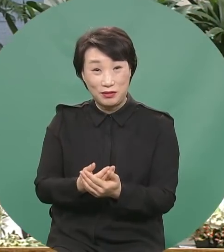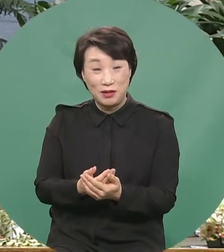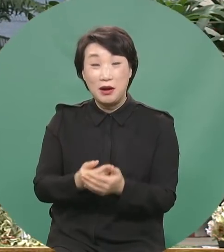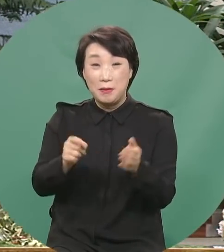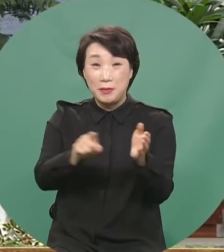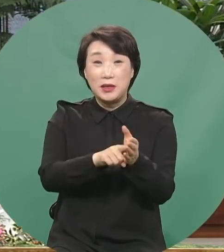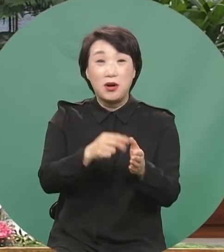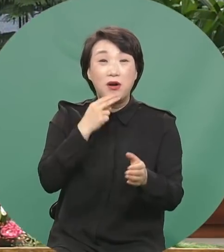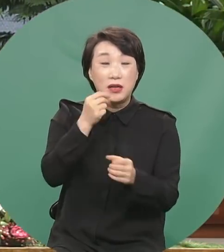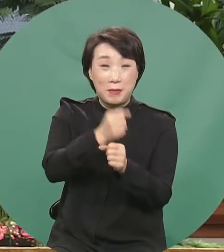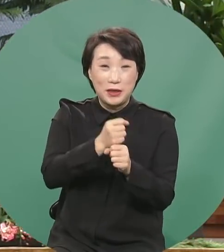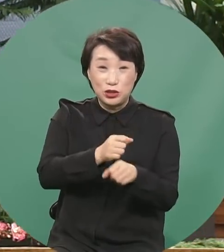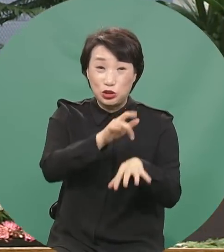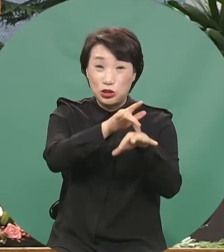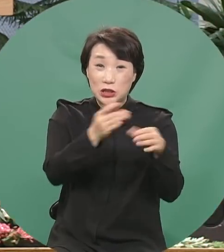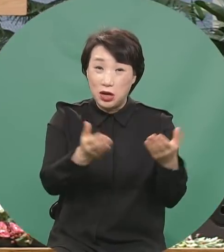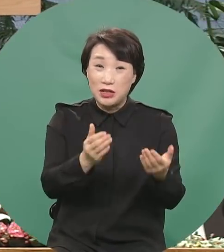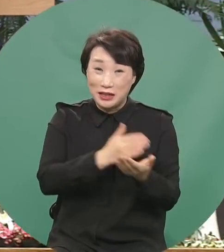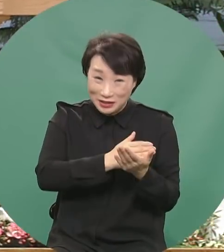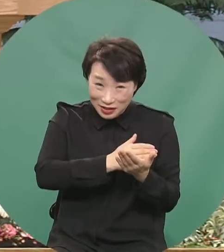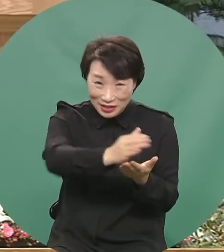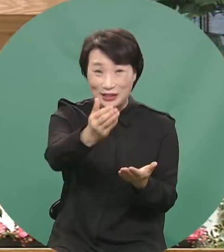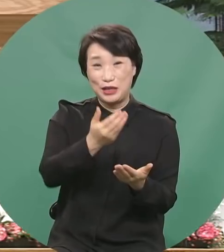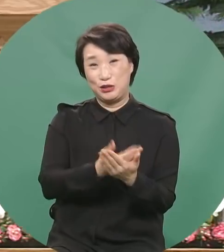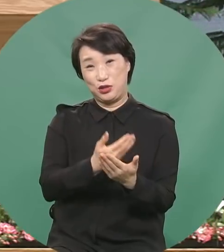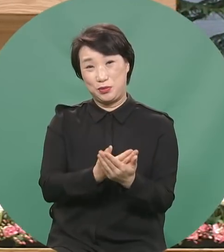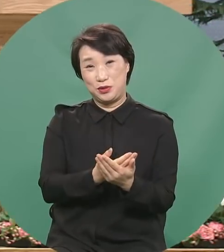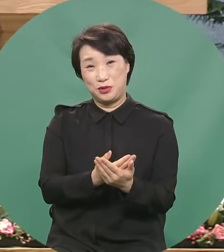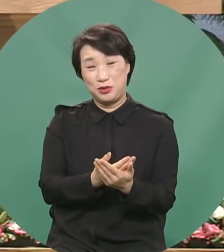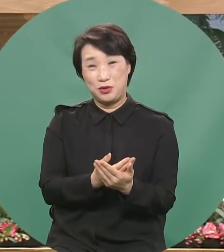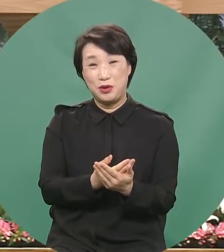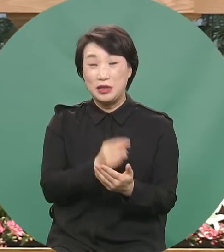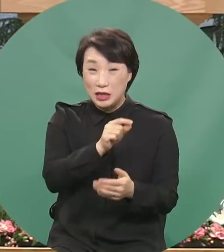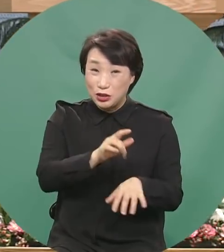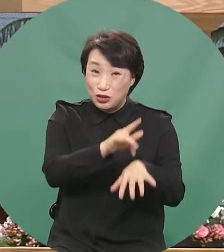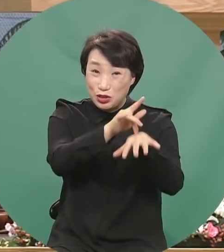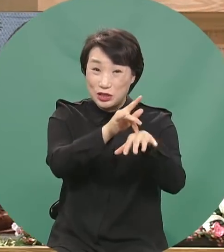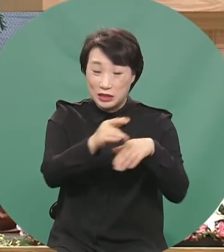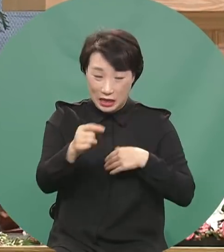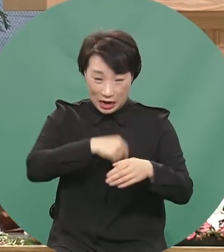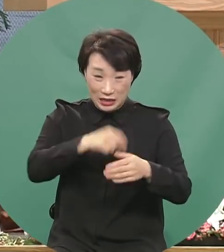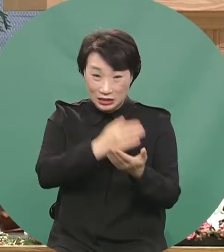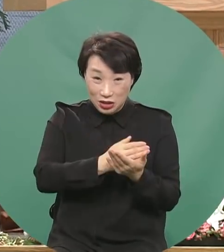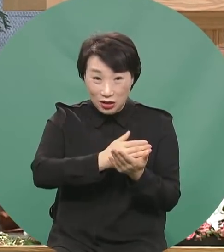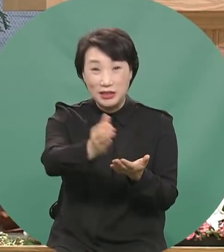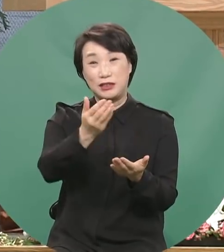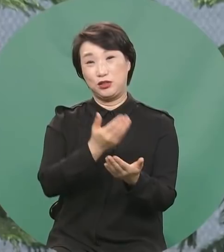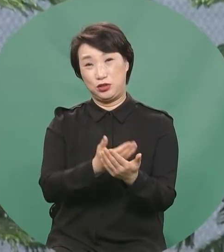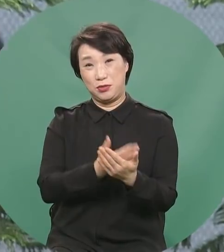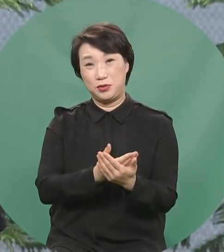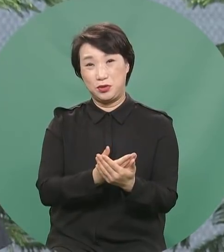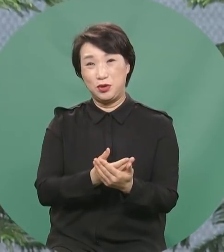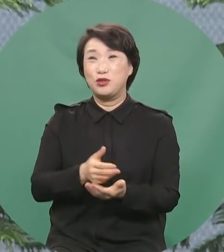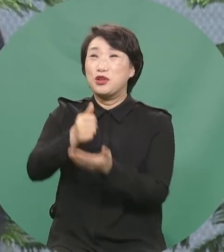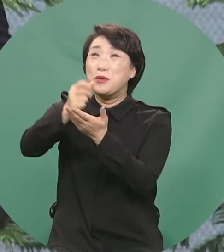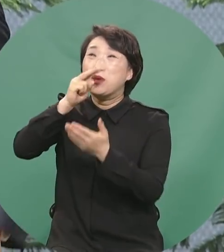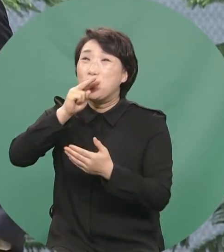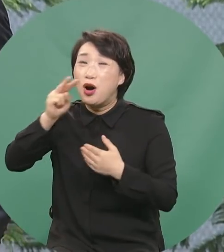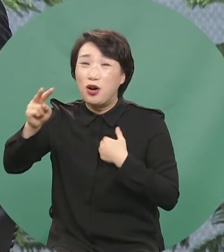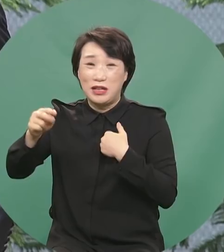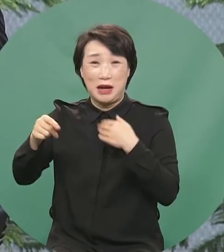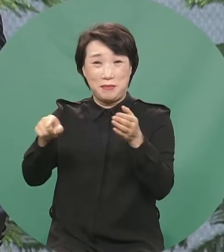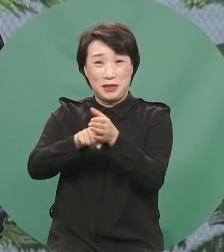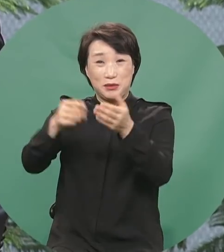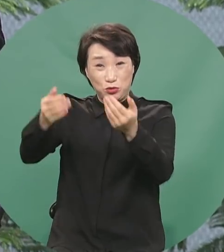믿지 못하게는 귀신이 내게서 떠나게 도와주세요. 이놈의 귀신이 떠나게 도와주세요. 주여 나에게